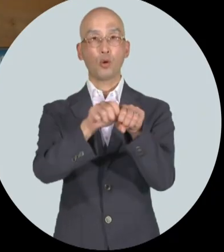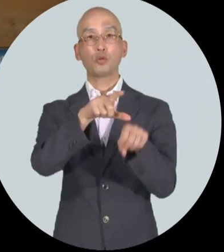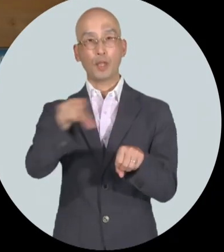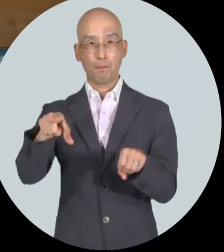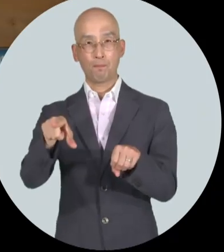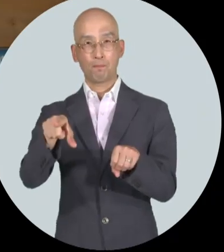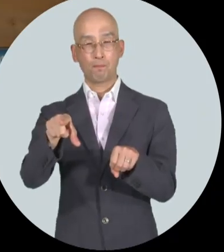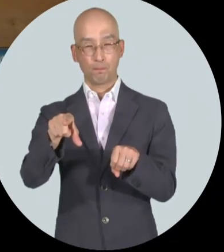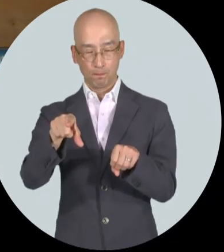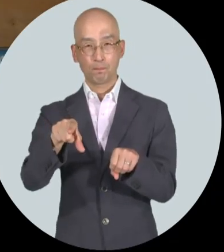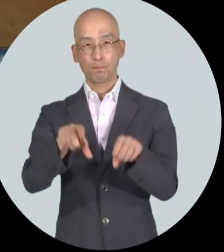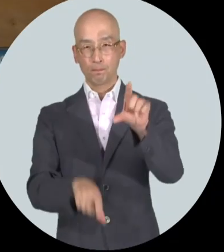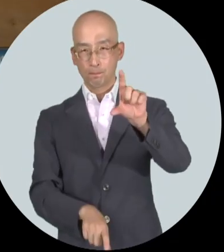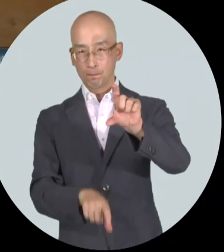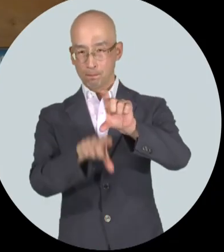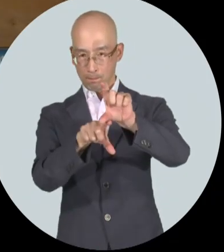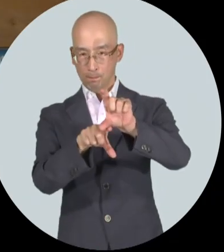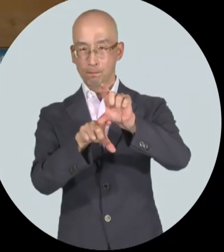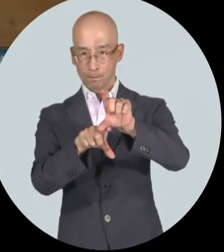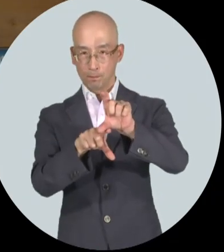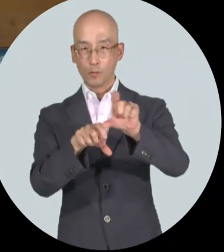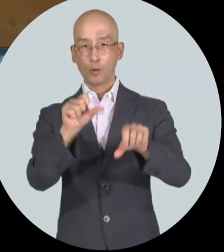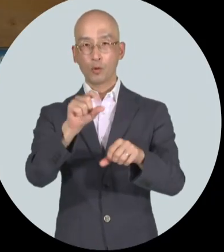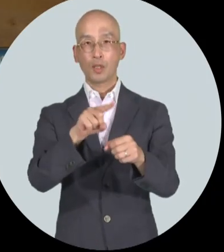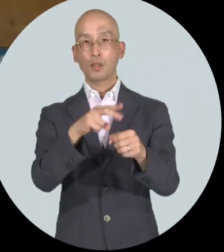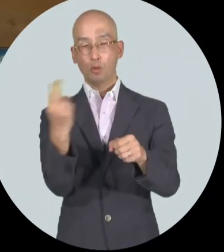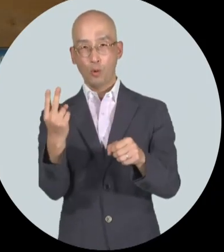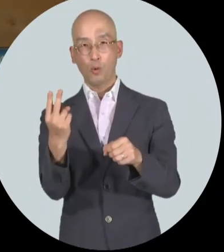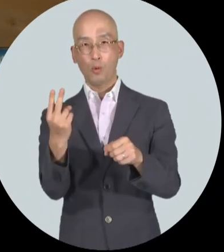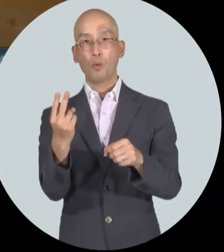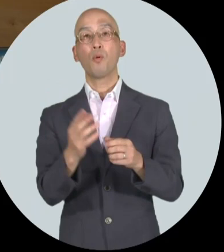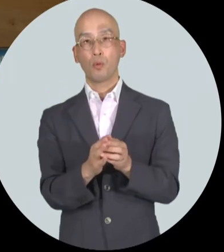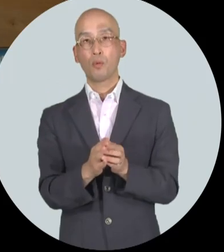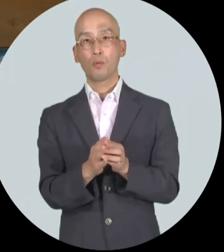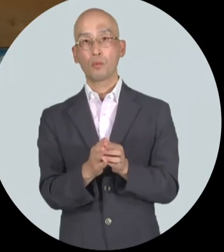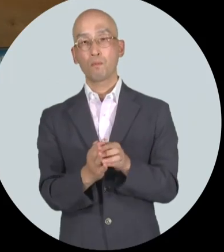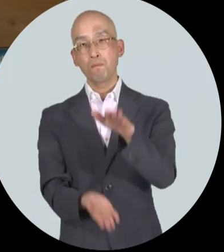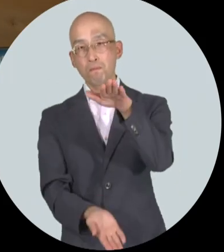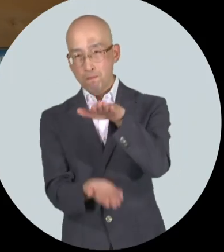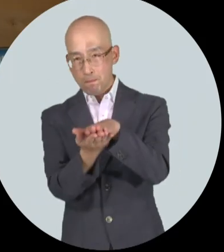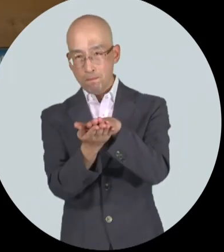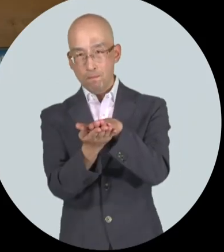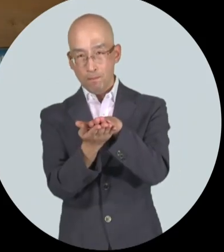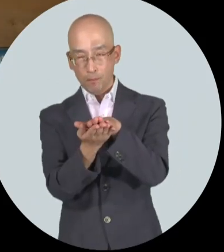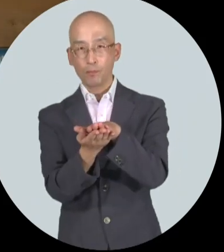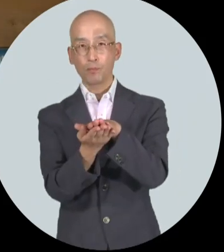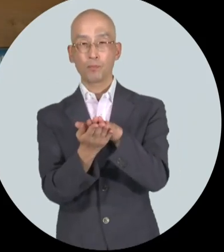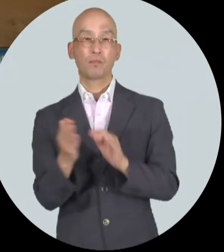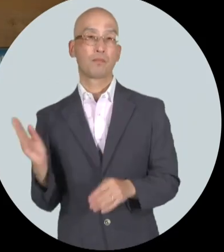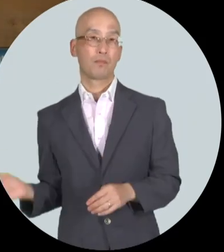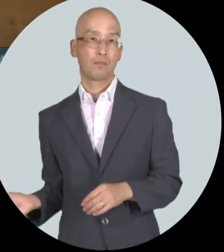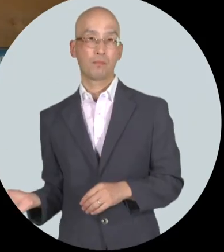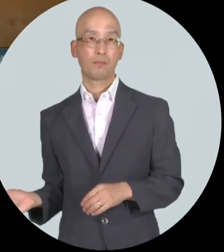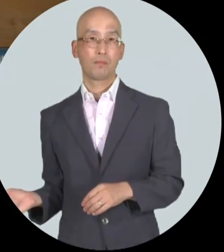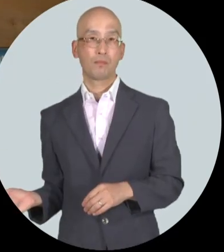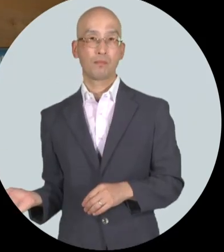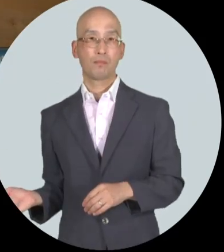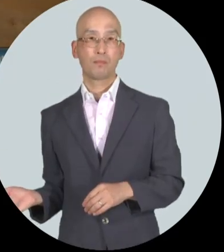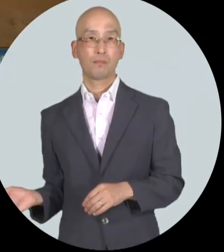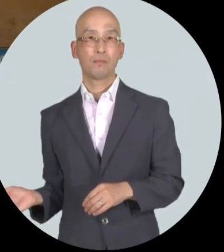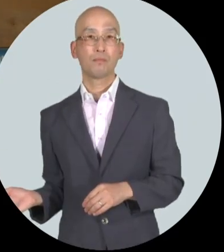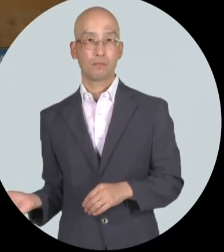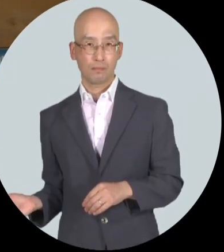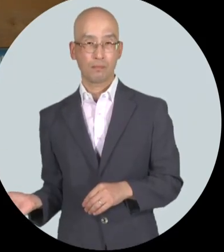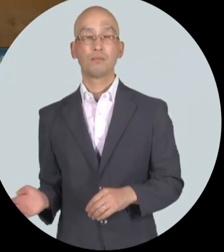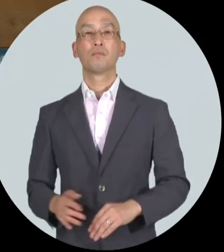台ということで、令和5年度の補正後予算額につきましては1兆飛び453億